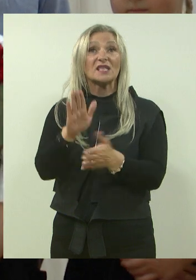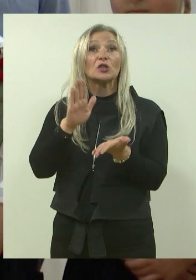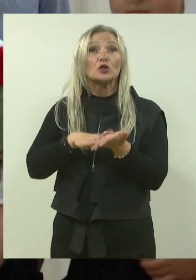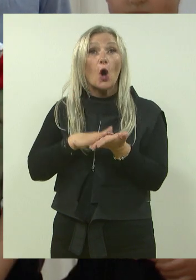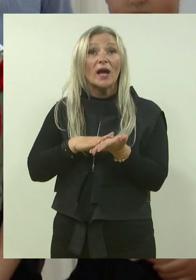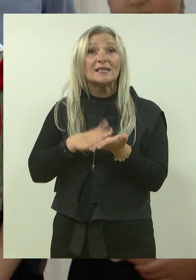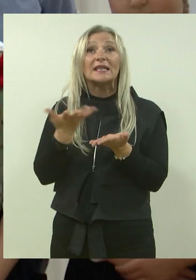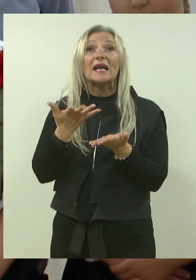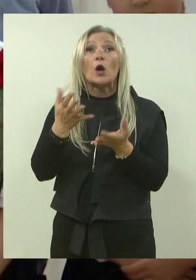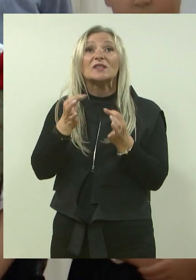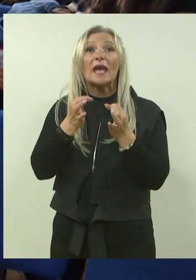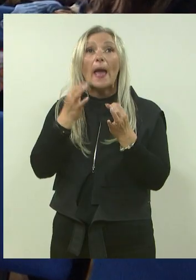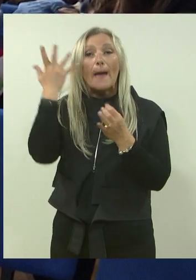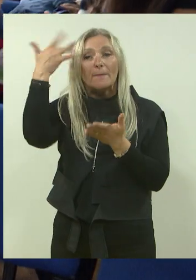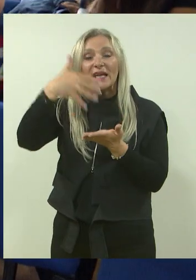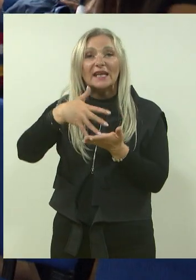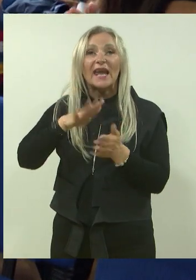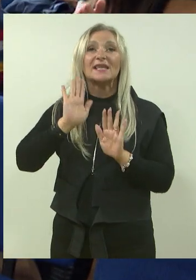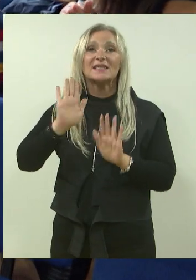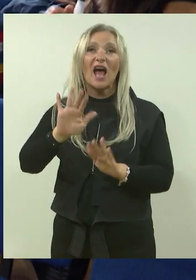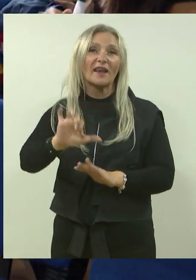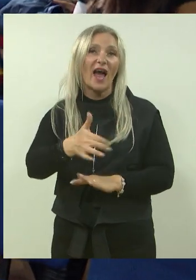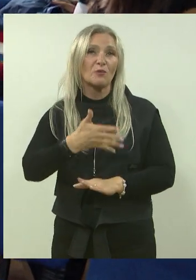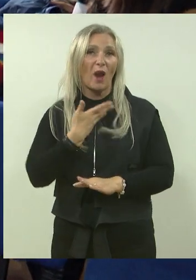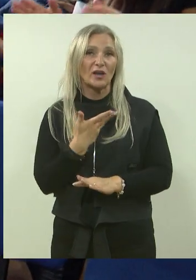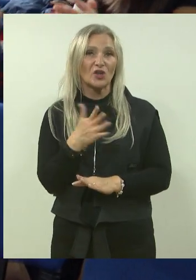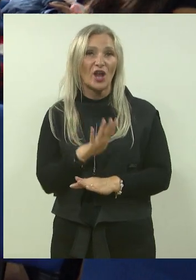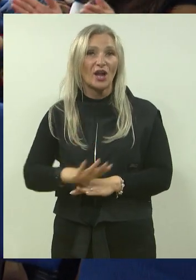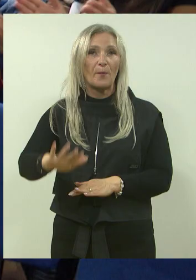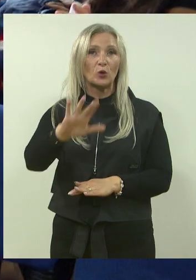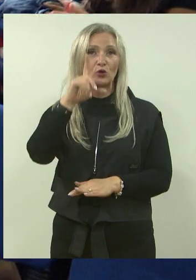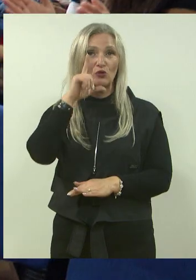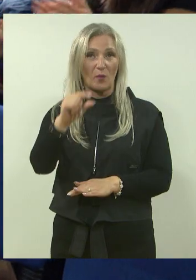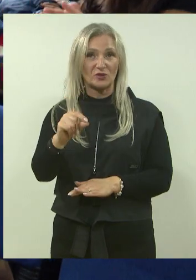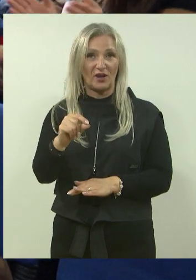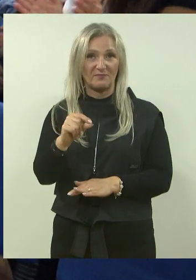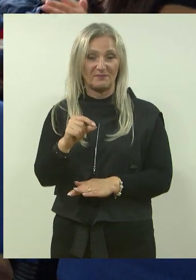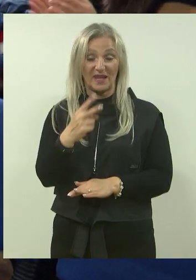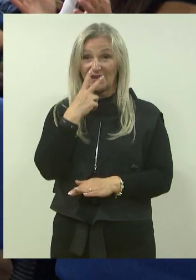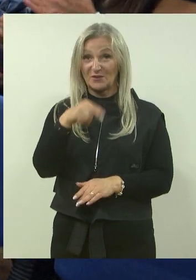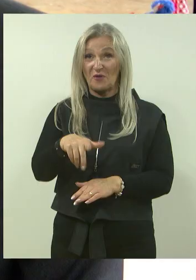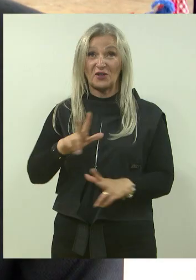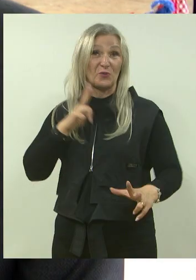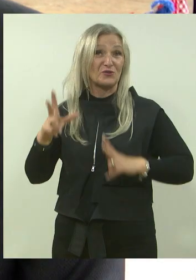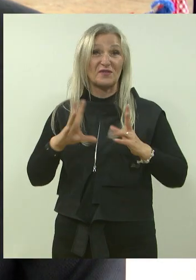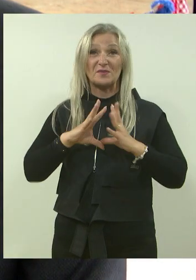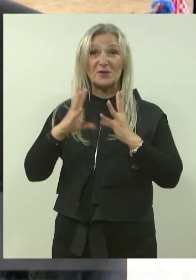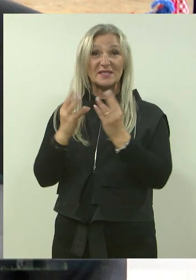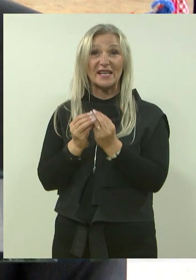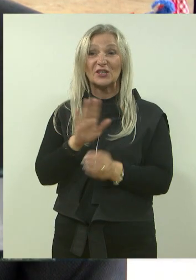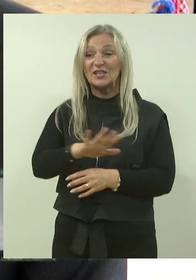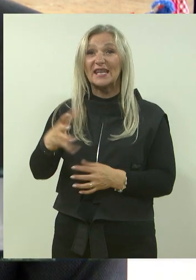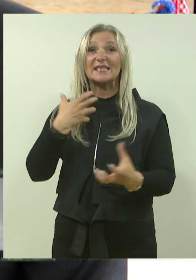u kojoj se mjeri vodi briga za one najmlađe na području općine. Vidimo ovdje, živimo svi zajedno, djeca imaju